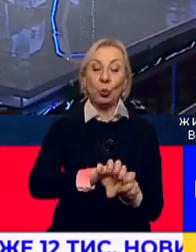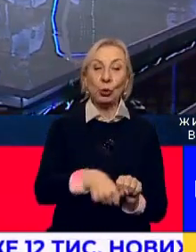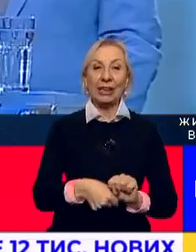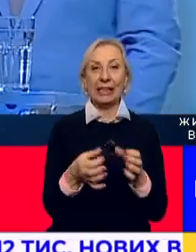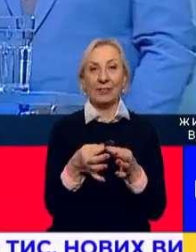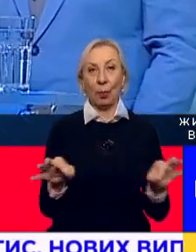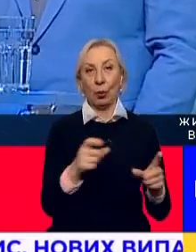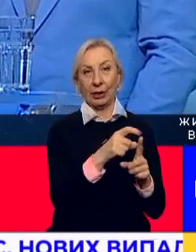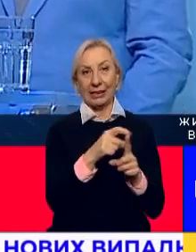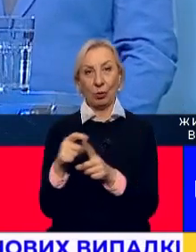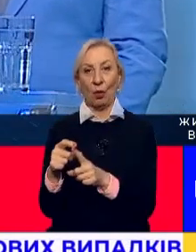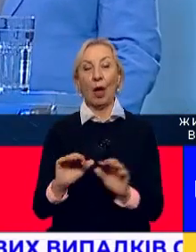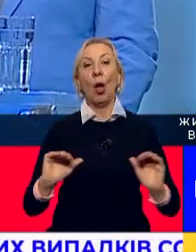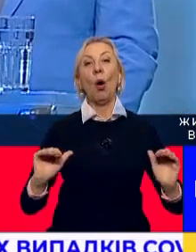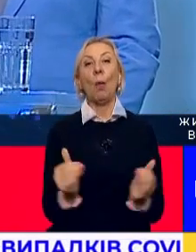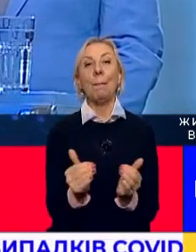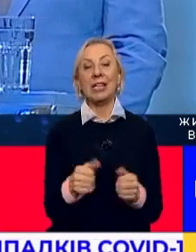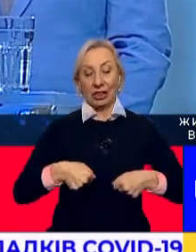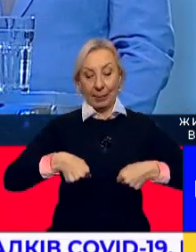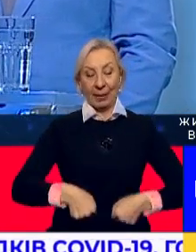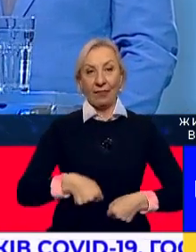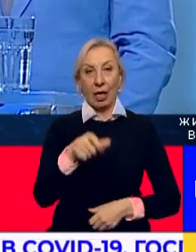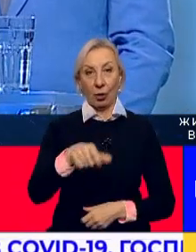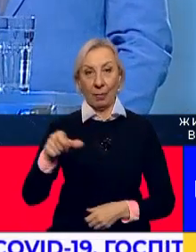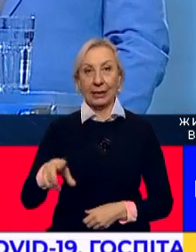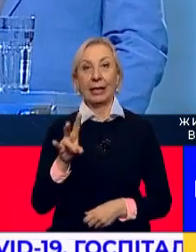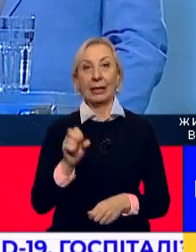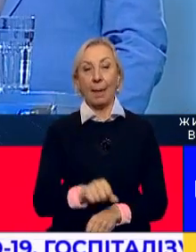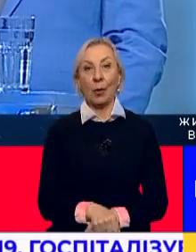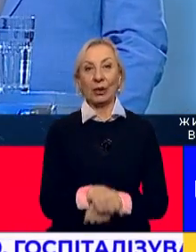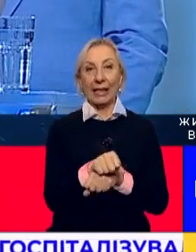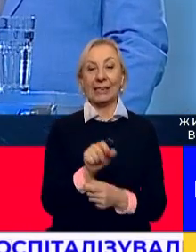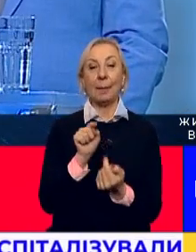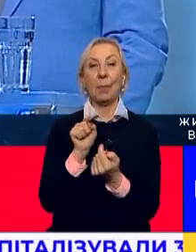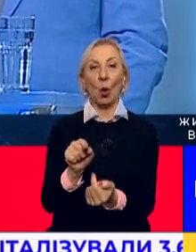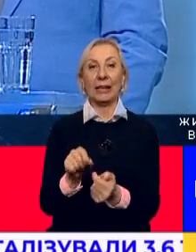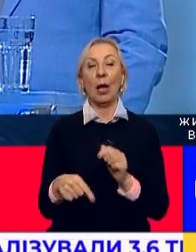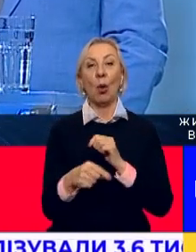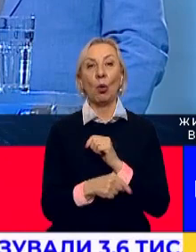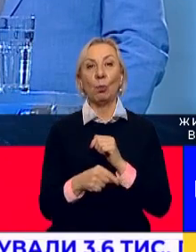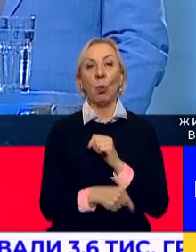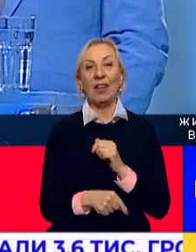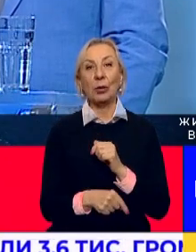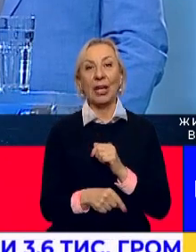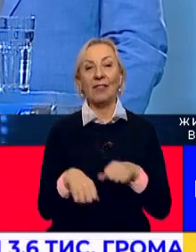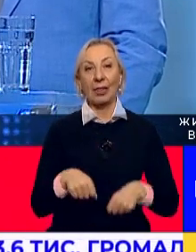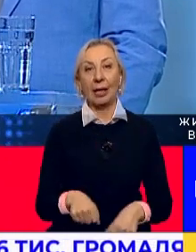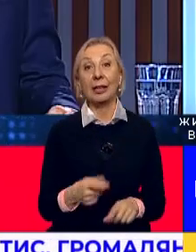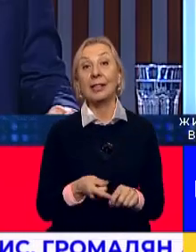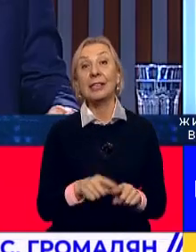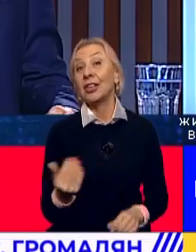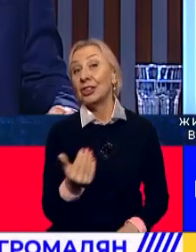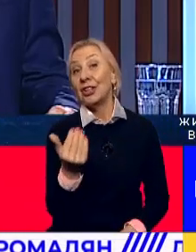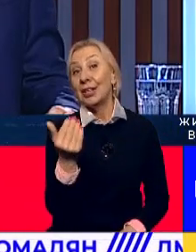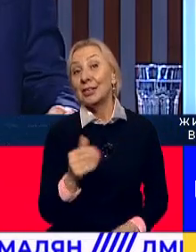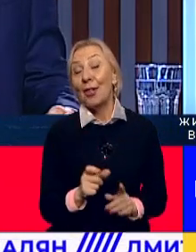обмежити конституційні права громадян на протести проти корумпованої влади. Вам нагадати, чи це слова? Я знаю